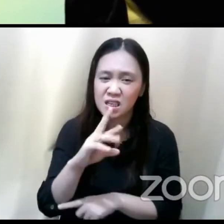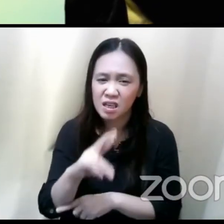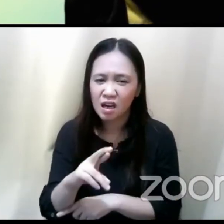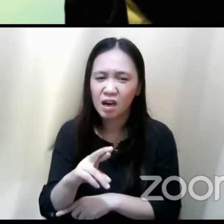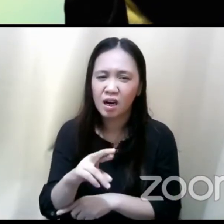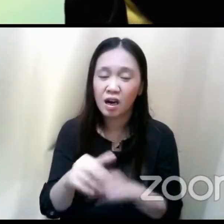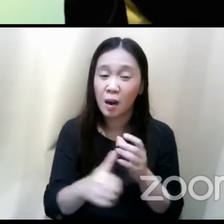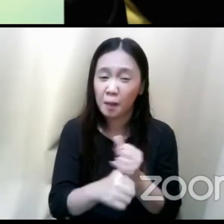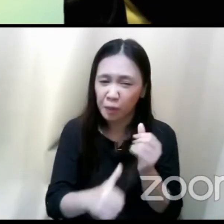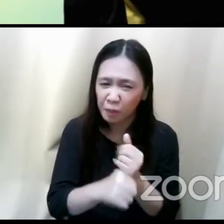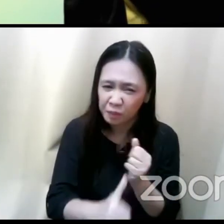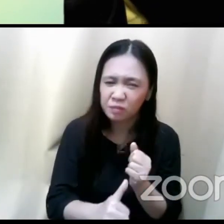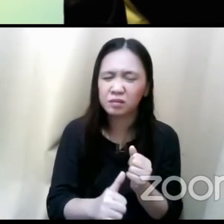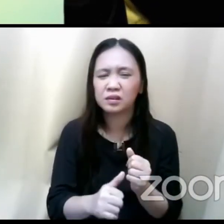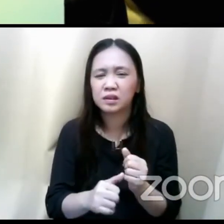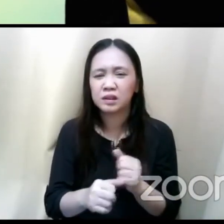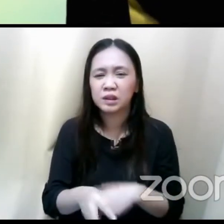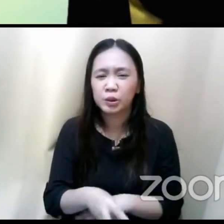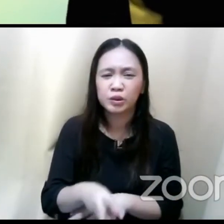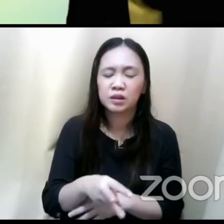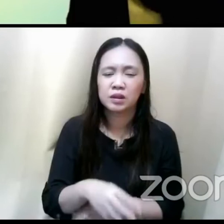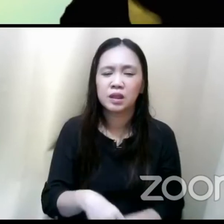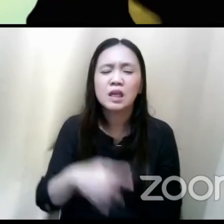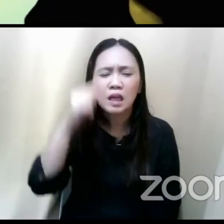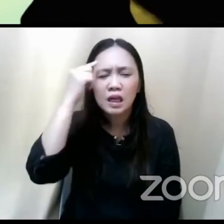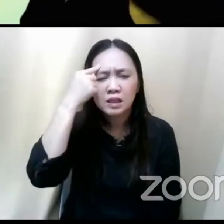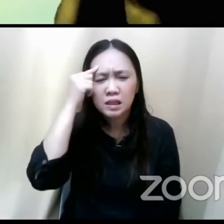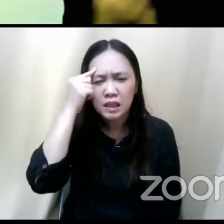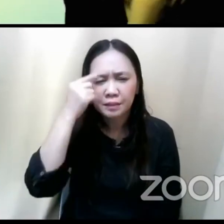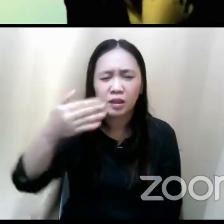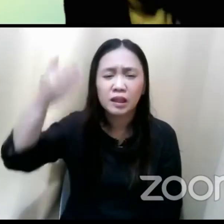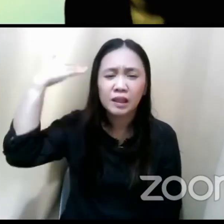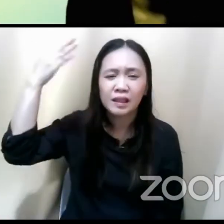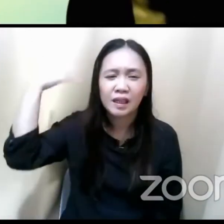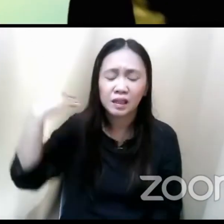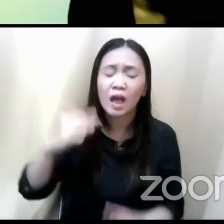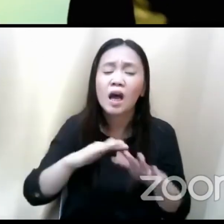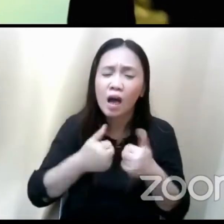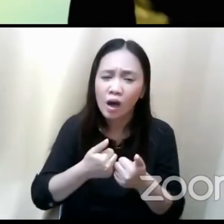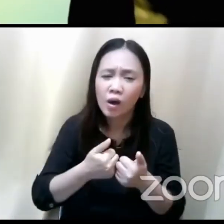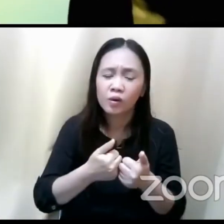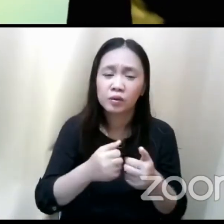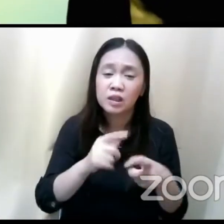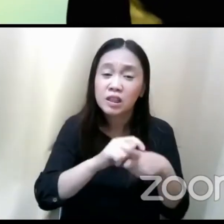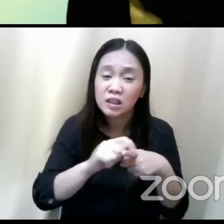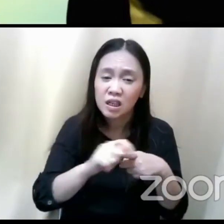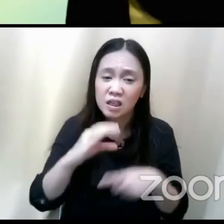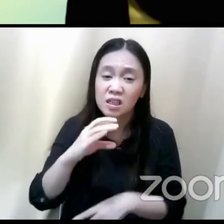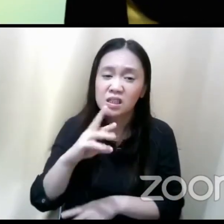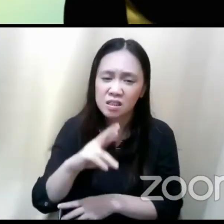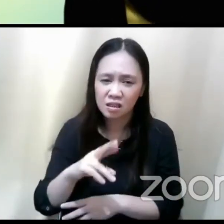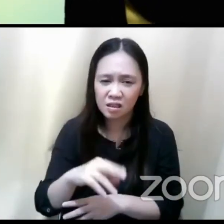Isipin nyo yung mga pamaraan na ginawa nyo nung araw para ma-toilet train siya. So ganun din ang gagawin natin,